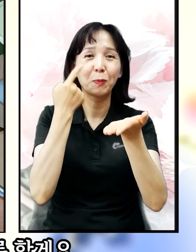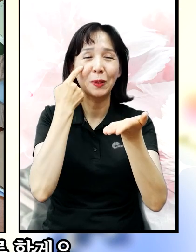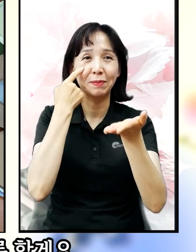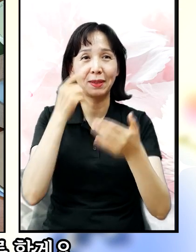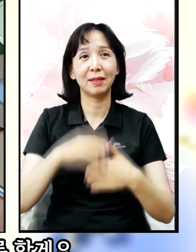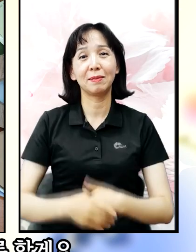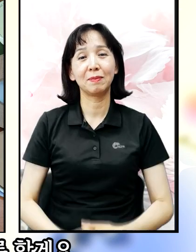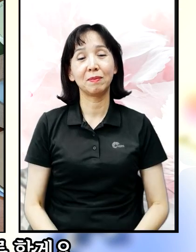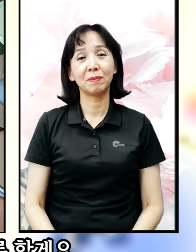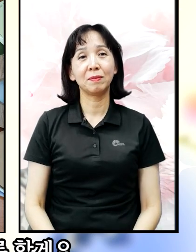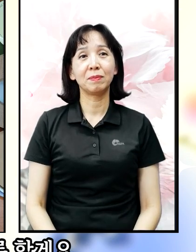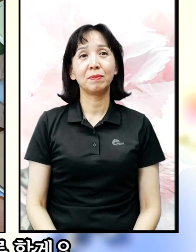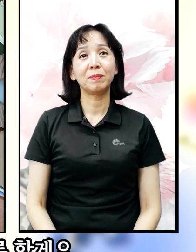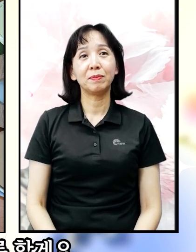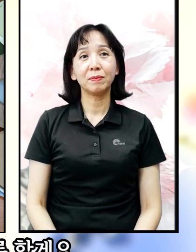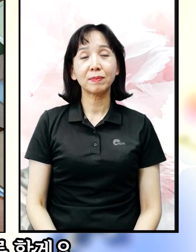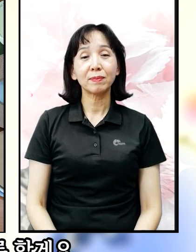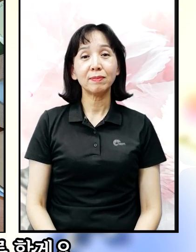할게요.